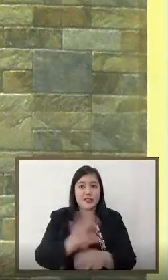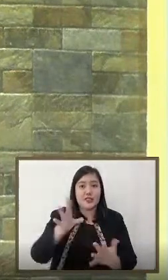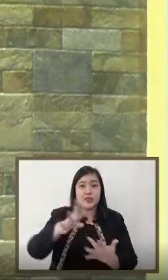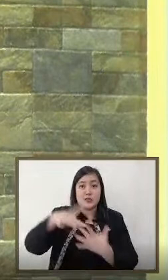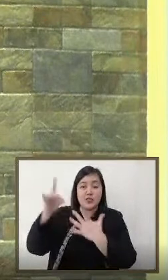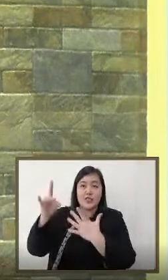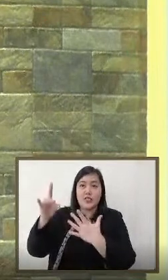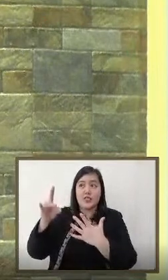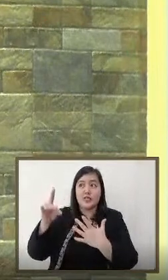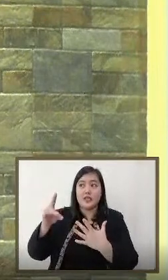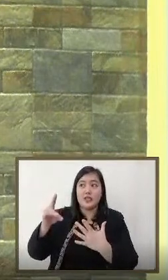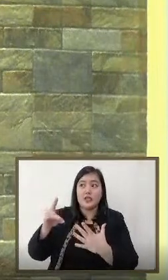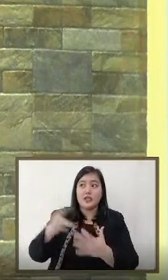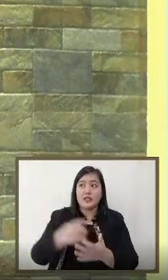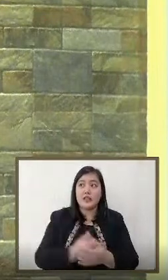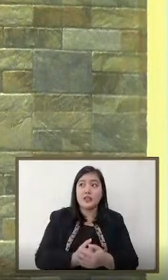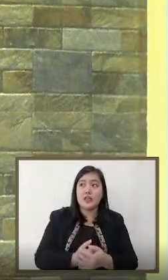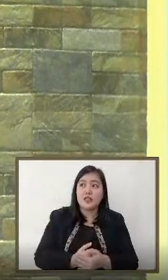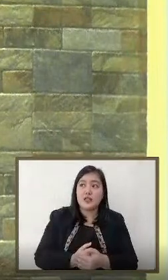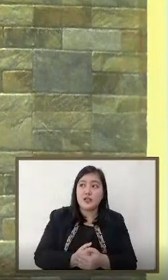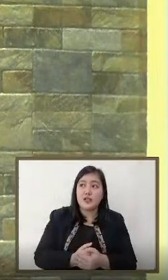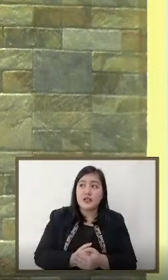yung junior